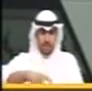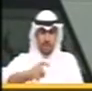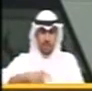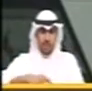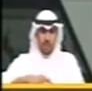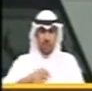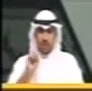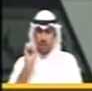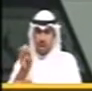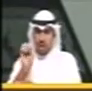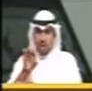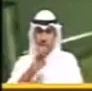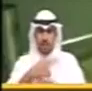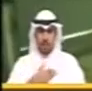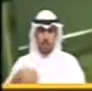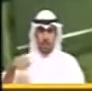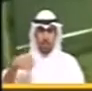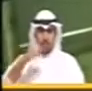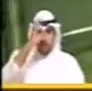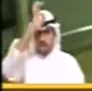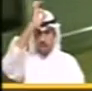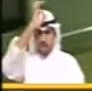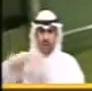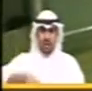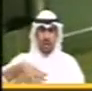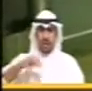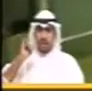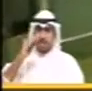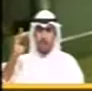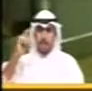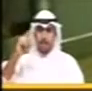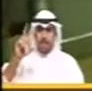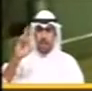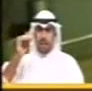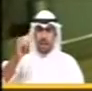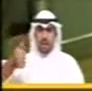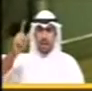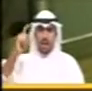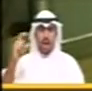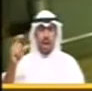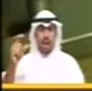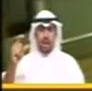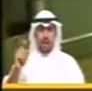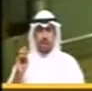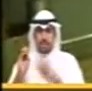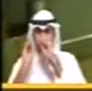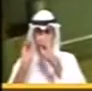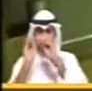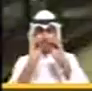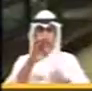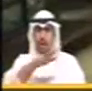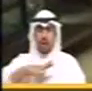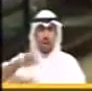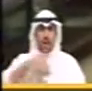سيدي نائب رئيس مجلس الوزراء وزير الداخلية الشيخ محمد خالد الصباح، وتعليمات كذلك من سيدي وكيل وزارة الداخلية فريق سليمان